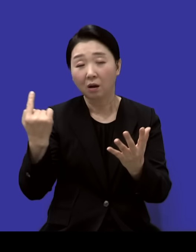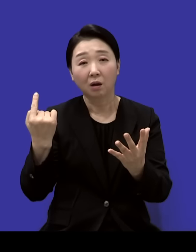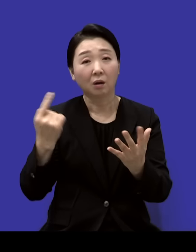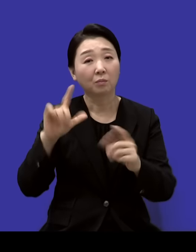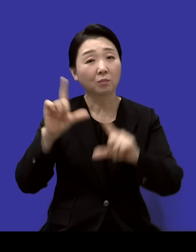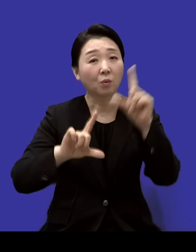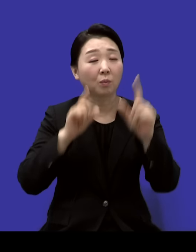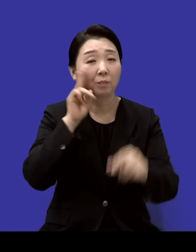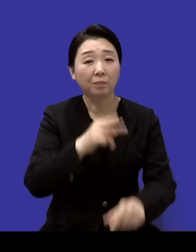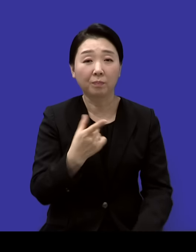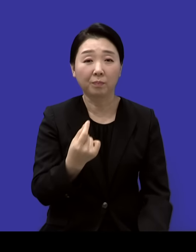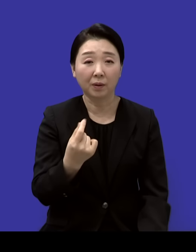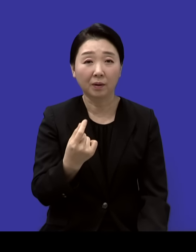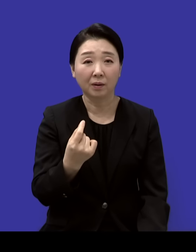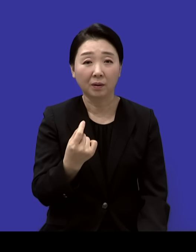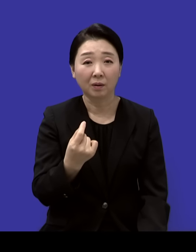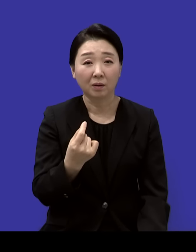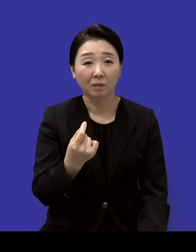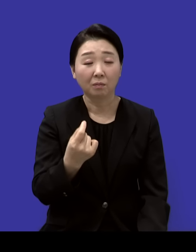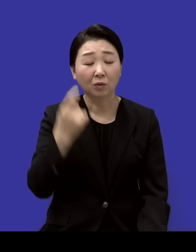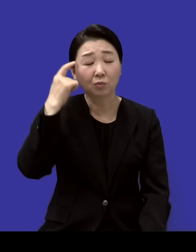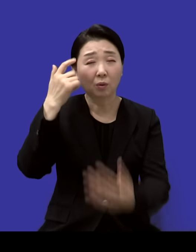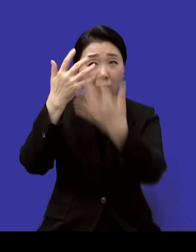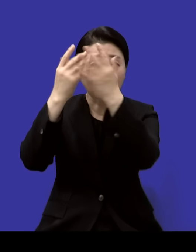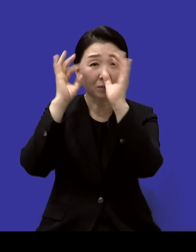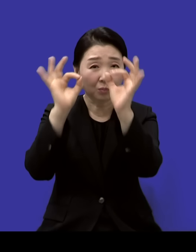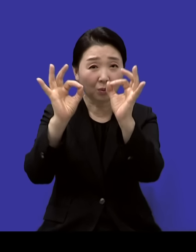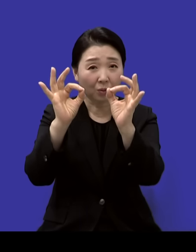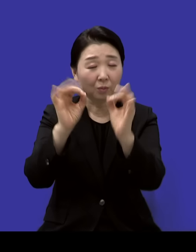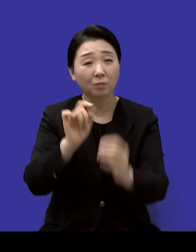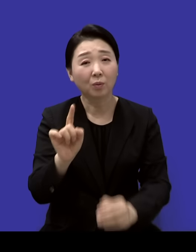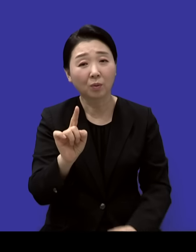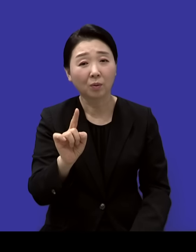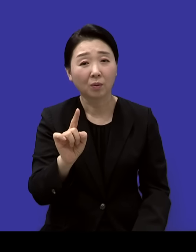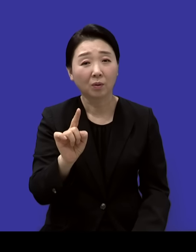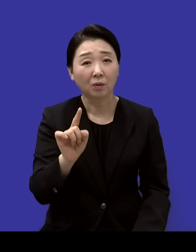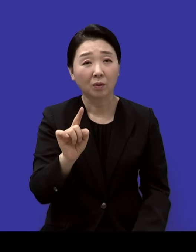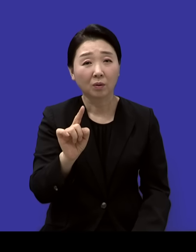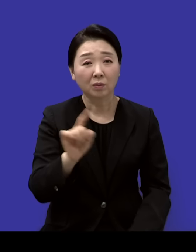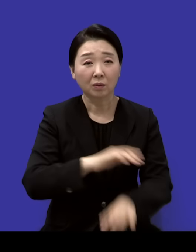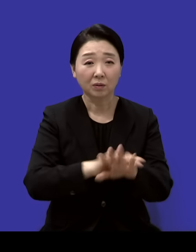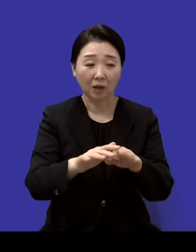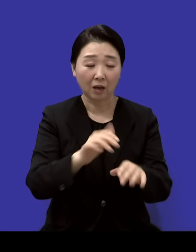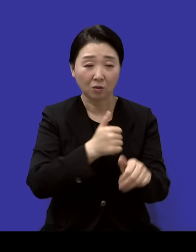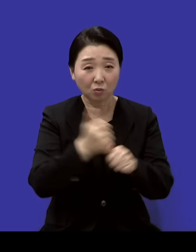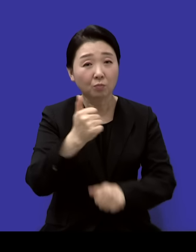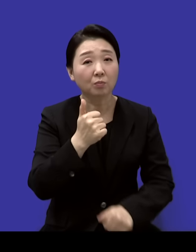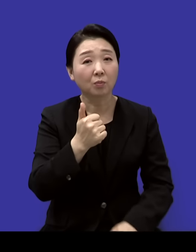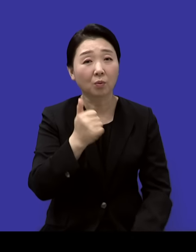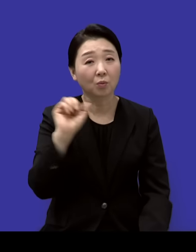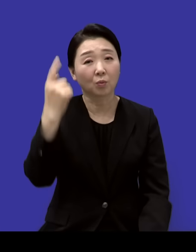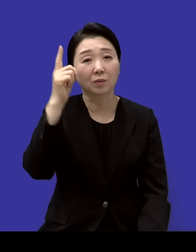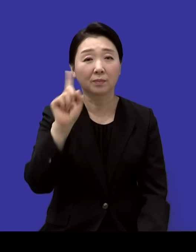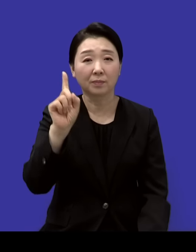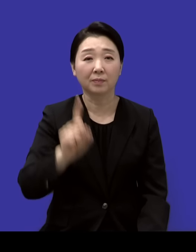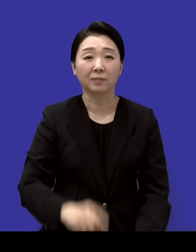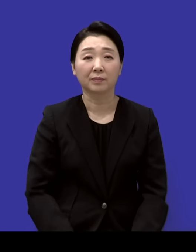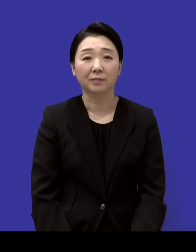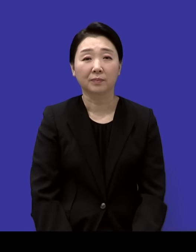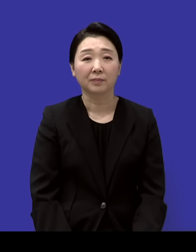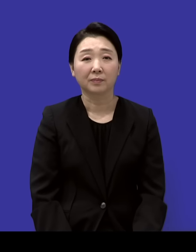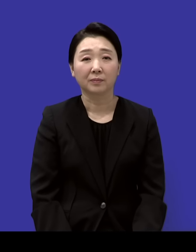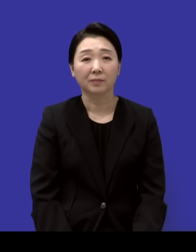보면 심각한 거잖아요. 눈에 그렇죠. 막 이상한 뭐 환상 같은 것도 보이는 네, 거고. 네, 네. 그리고 좀 극복하시게 된 계기들이 또 있었을 것 같아요. 어떻게 하셨어요?